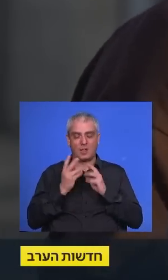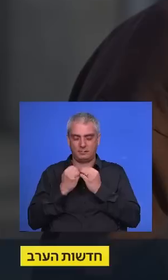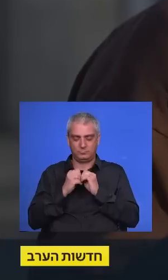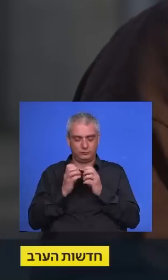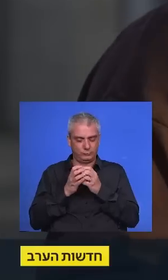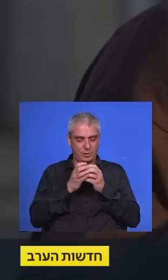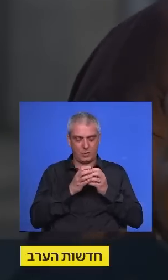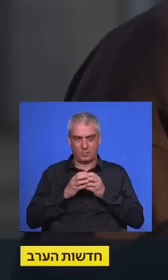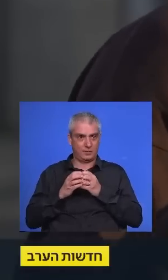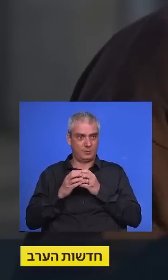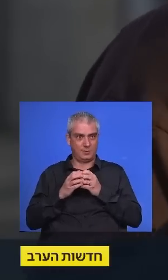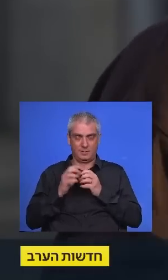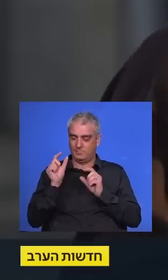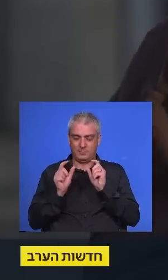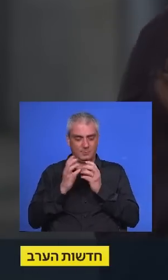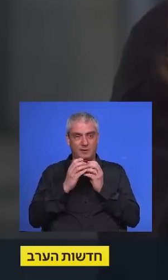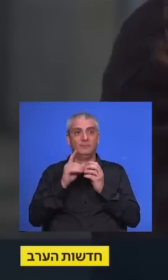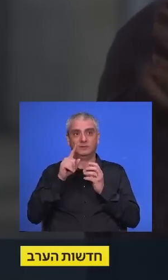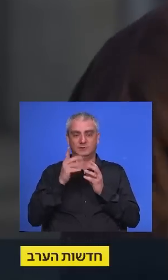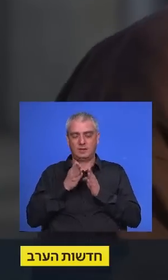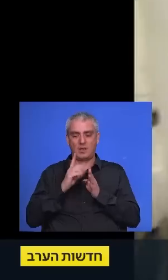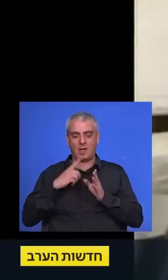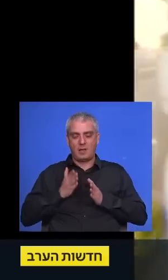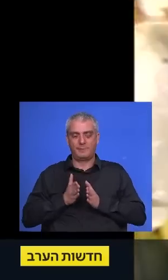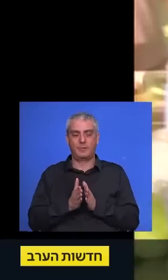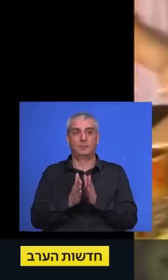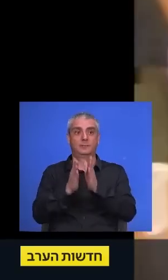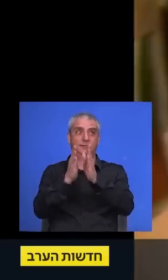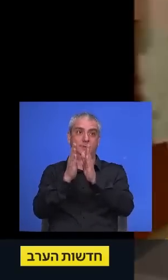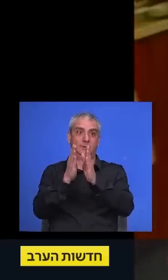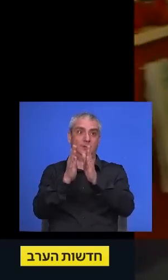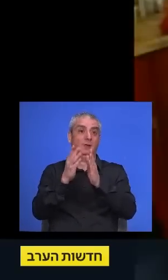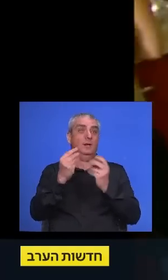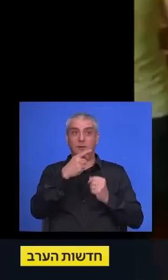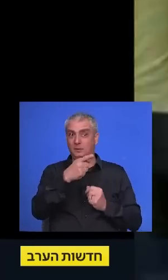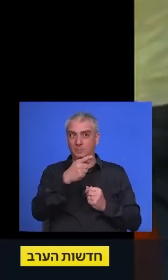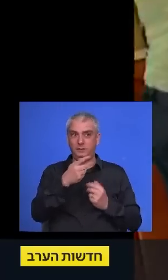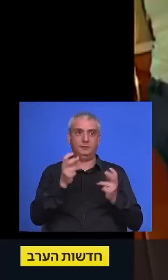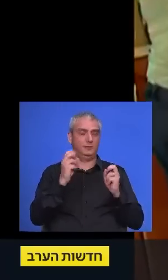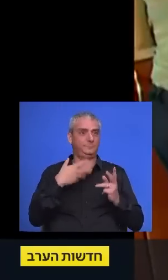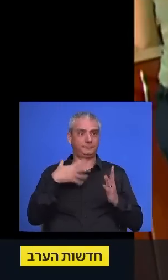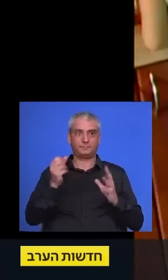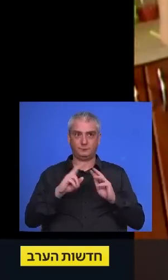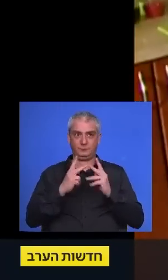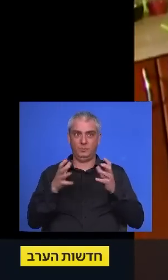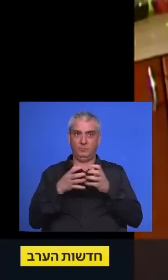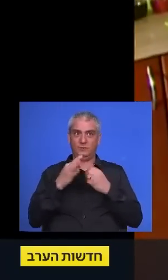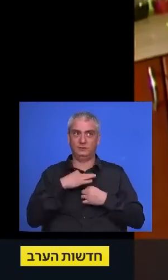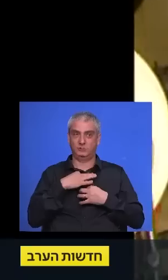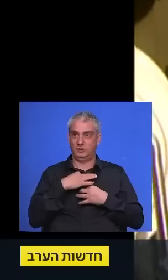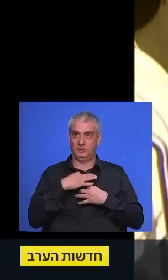לפי משפחות, פריטים ומשפחות, וזה המסלול חיים שלך. והדבר הזה של להגיד, אוקיי, אני לוקח את החבורה הזאת